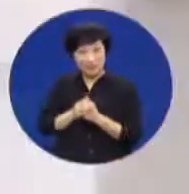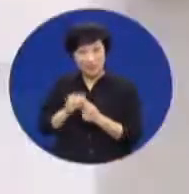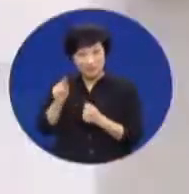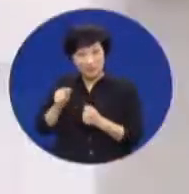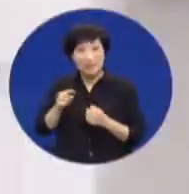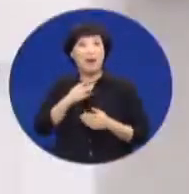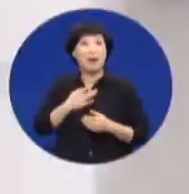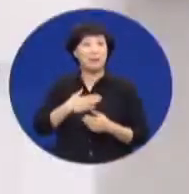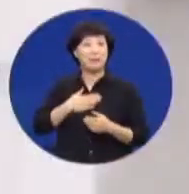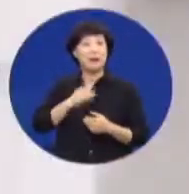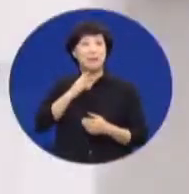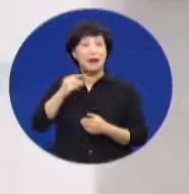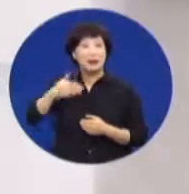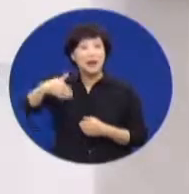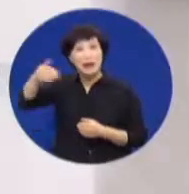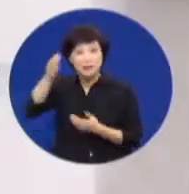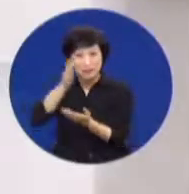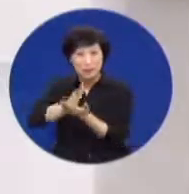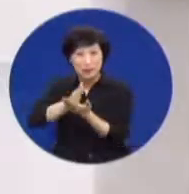나만 가지 말고